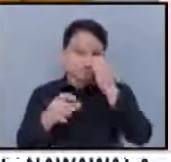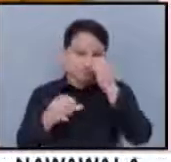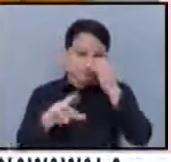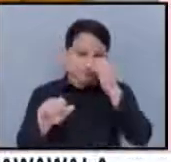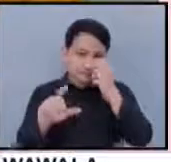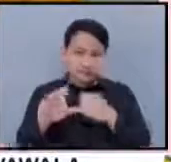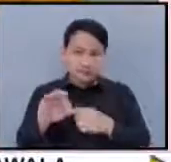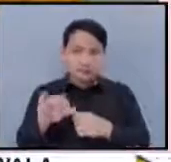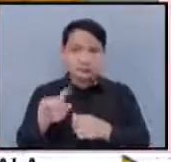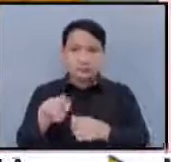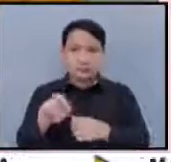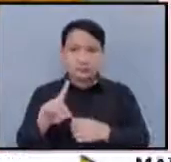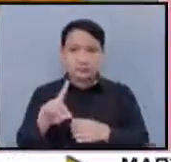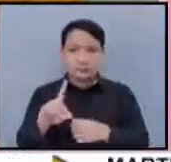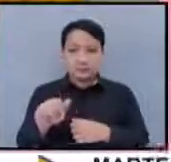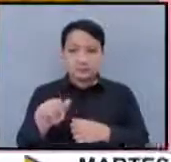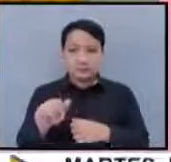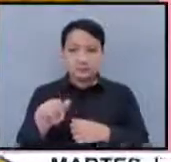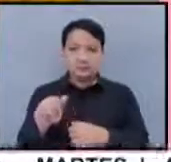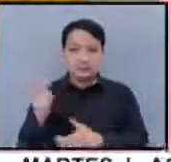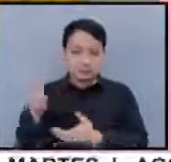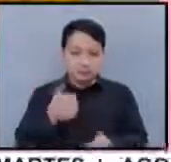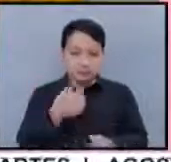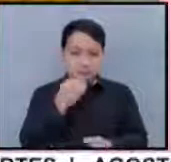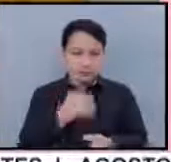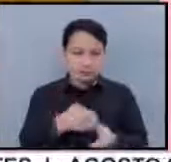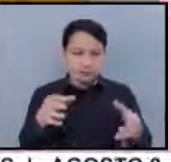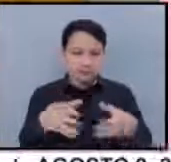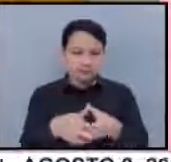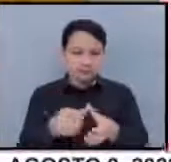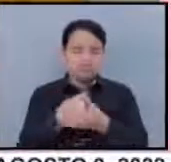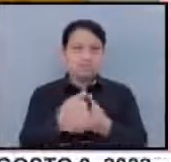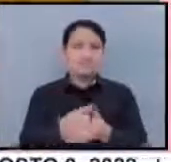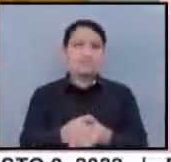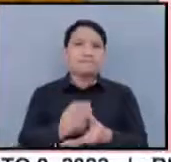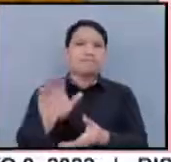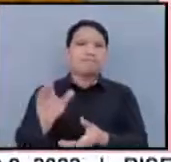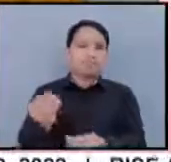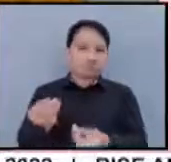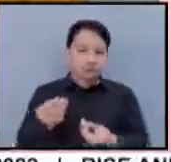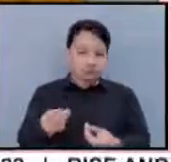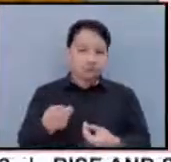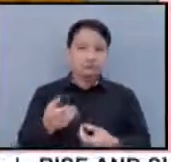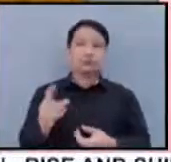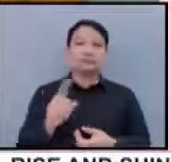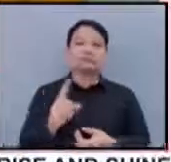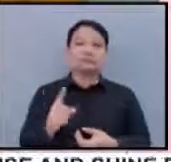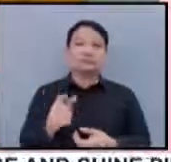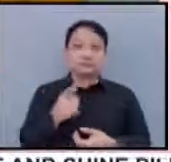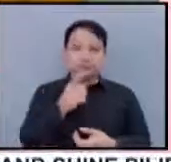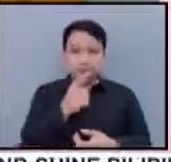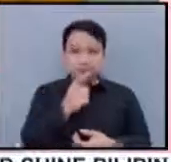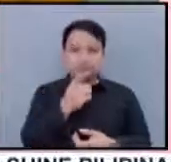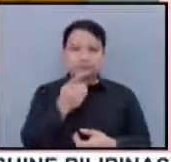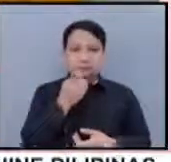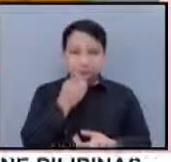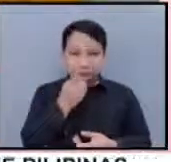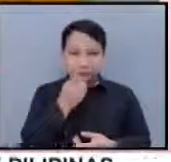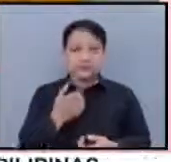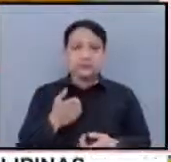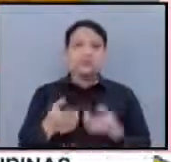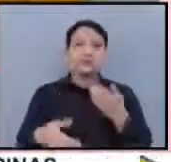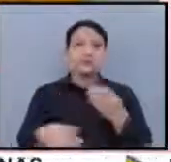talagang nagsama-sama po sila, nag-organize sila. Sila po yung nagbibigay sa amin ng lunch at dinner. At dahil doon